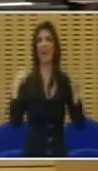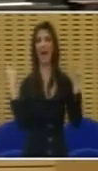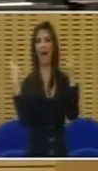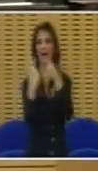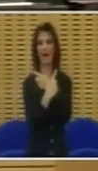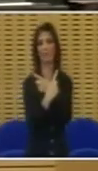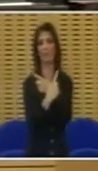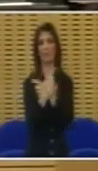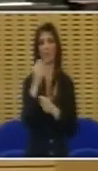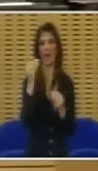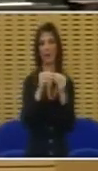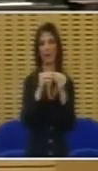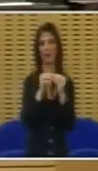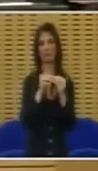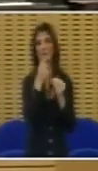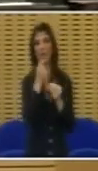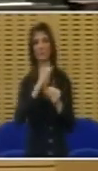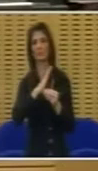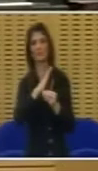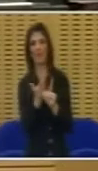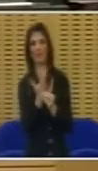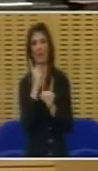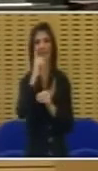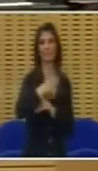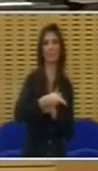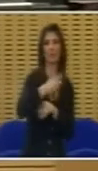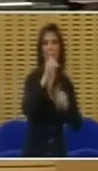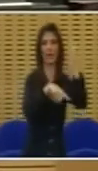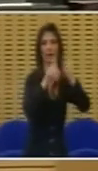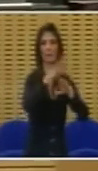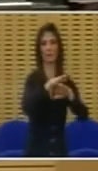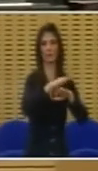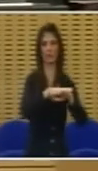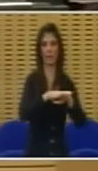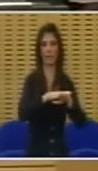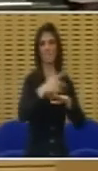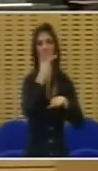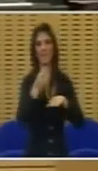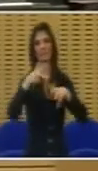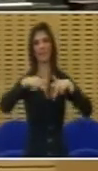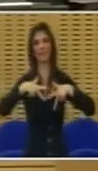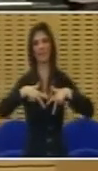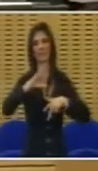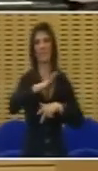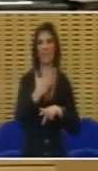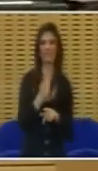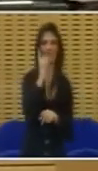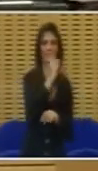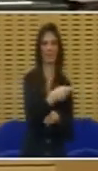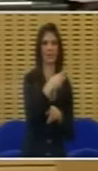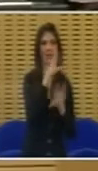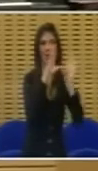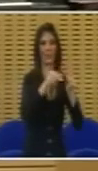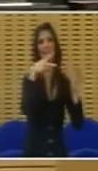για τιμωρία των ενόχων, δεν στόχευε κύρια στην απονομή της δικαιοσύνης για το τραπεζικό σκάνδαλο,